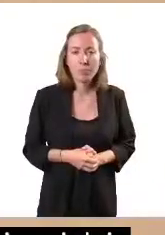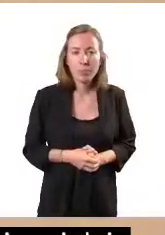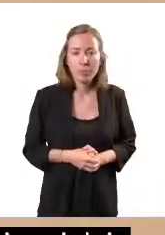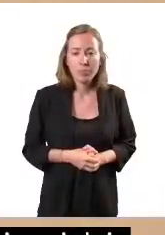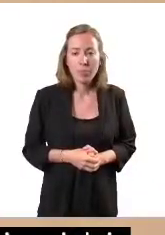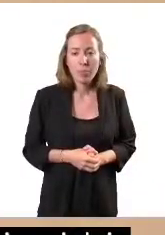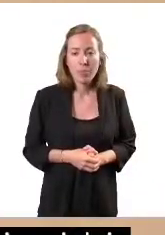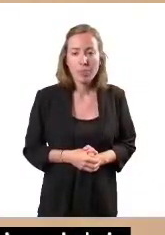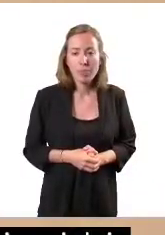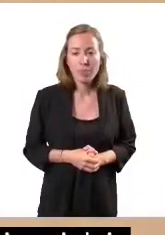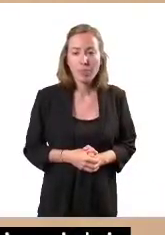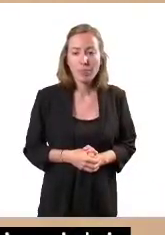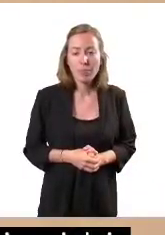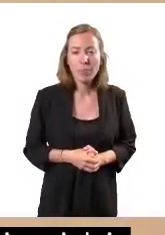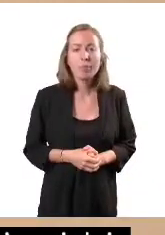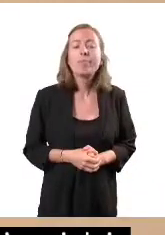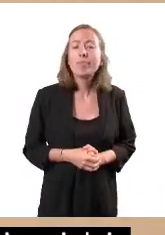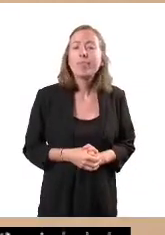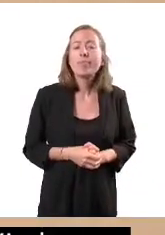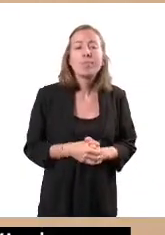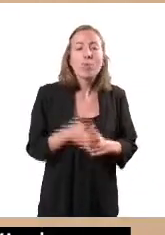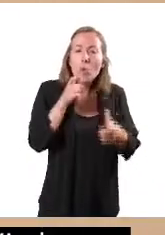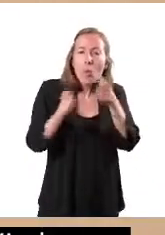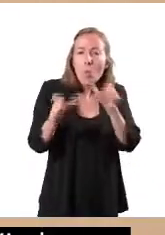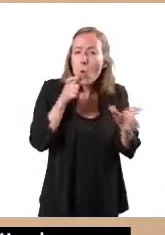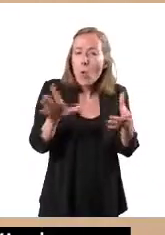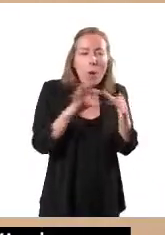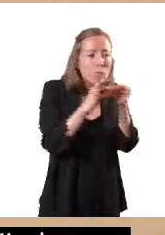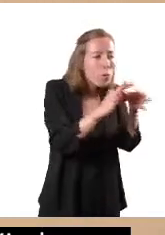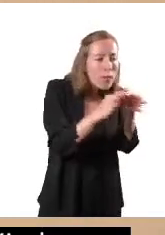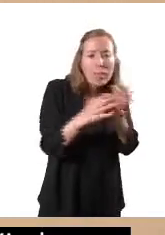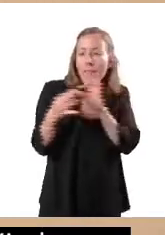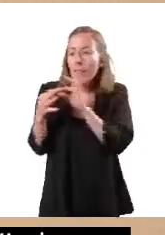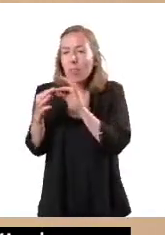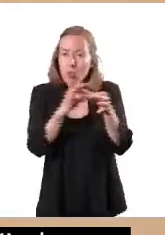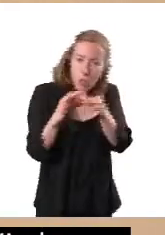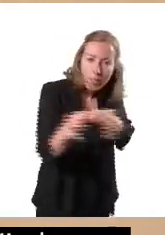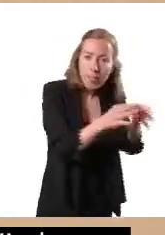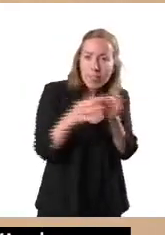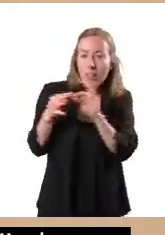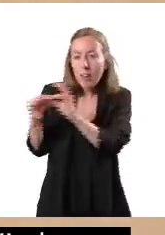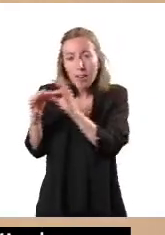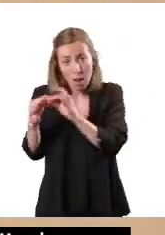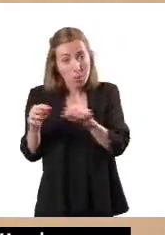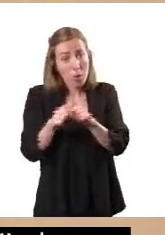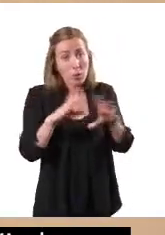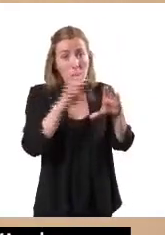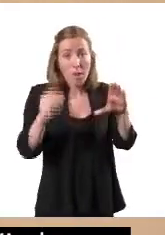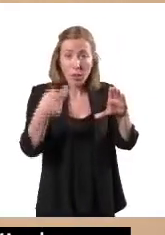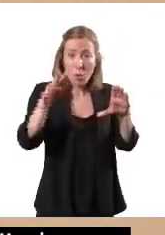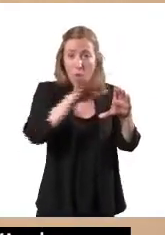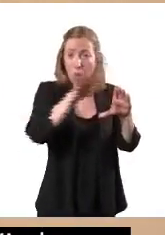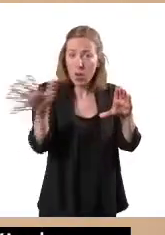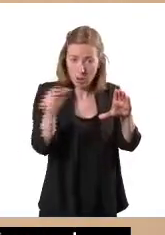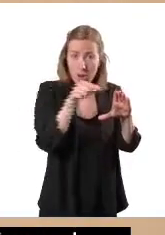parler de solidarité et de lien. Ça vaut aussi pour le Maghreb. La Tunisie fait face à des difficultés considérables sur le